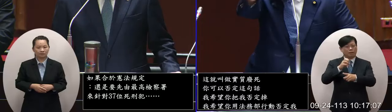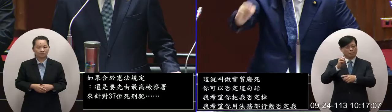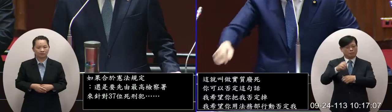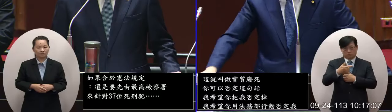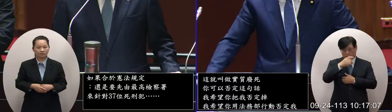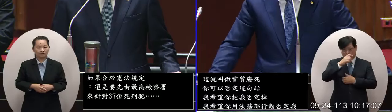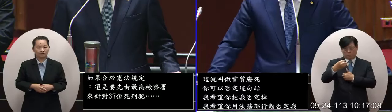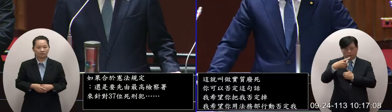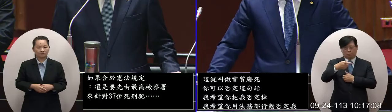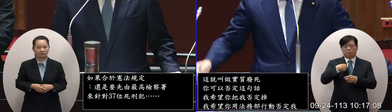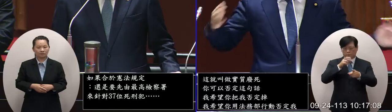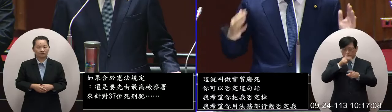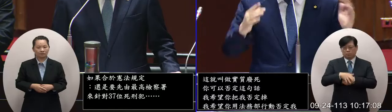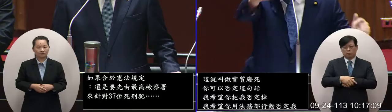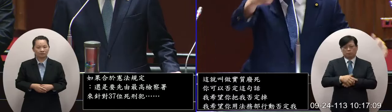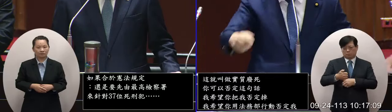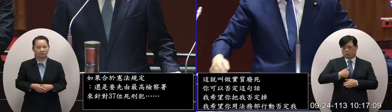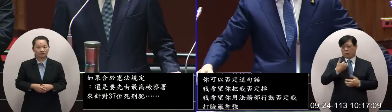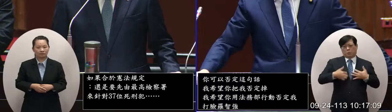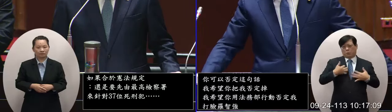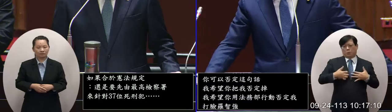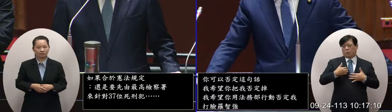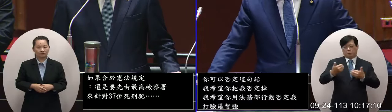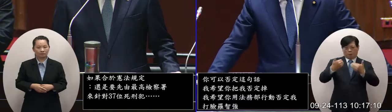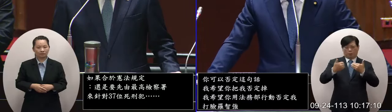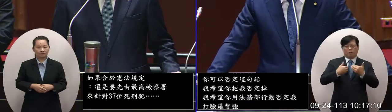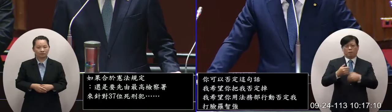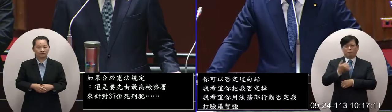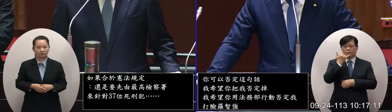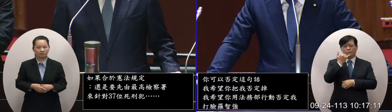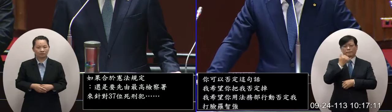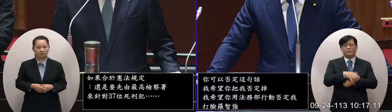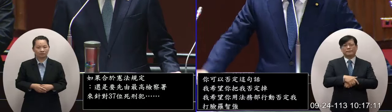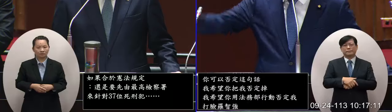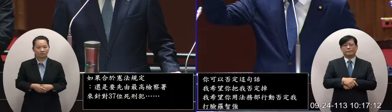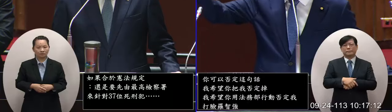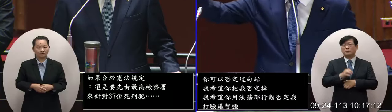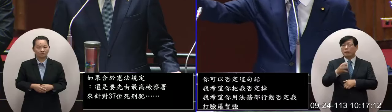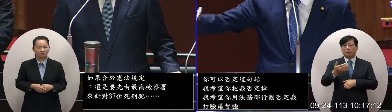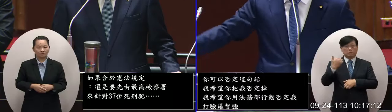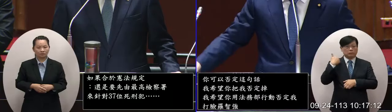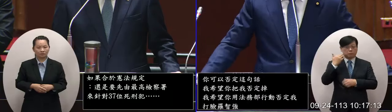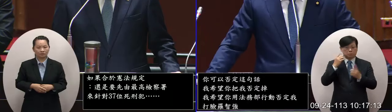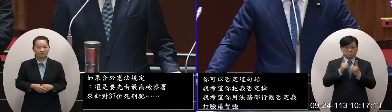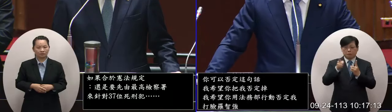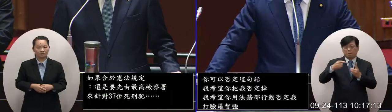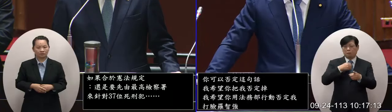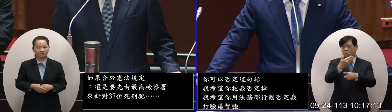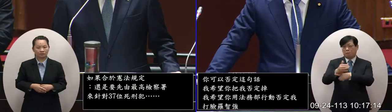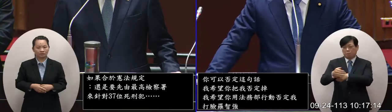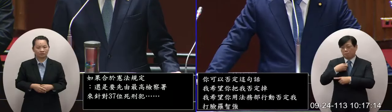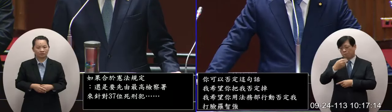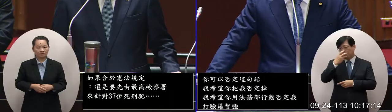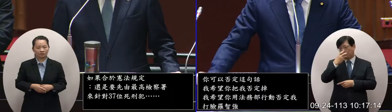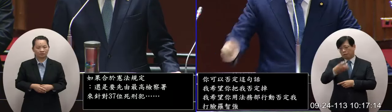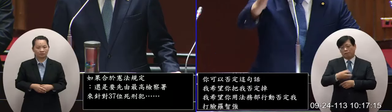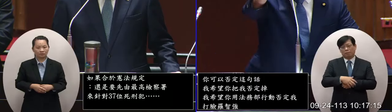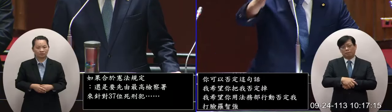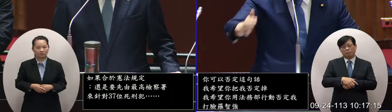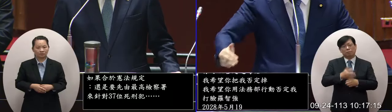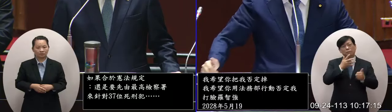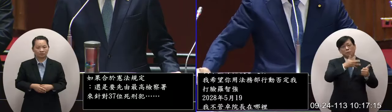你看你说错了，我会非常乐意你指正我的错误啊，因为当看到这些枉死的人，